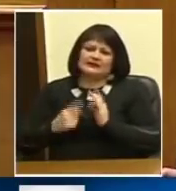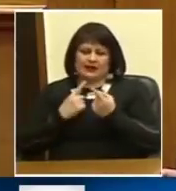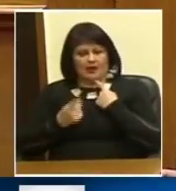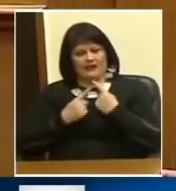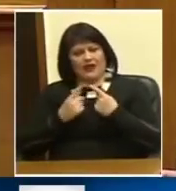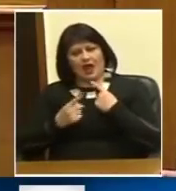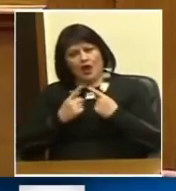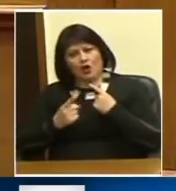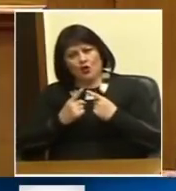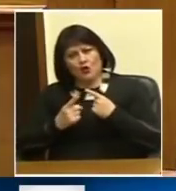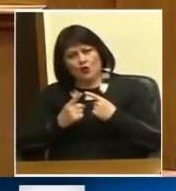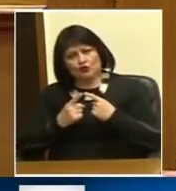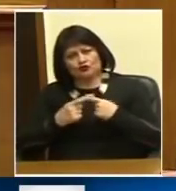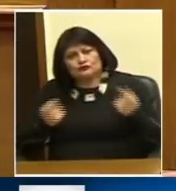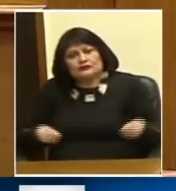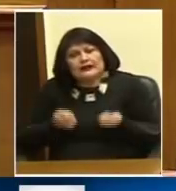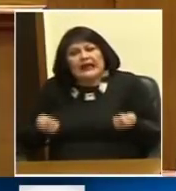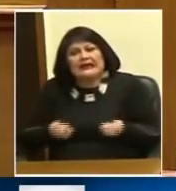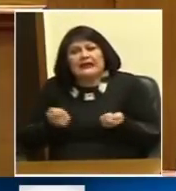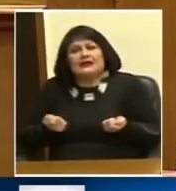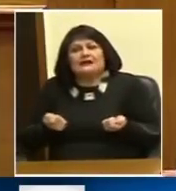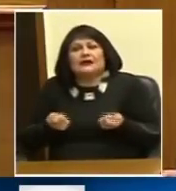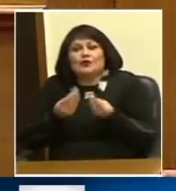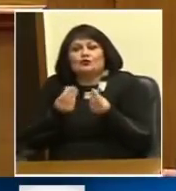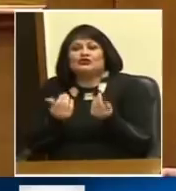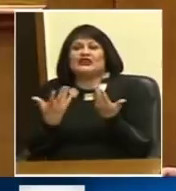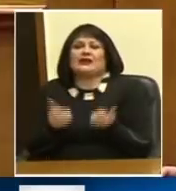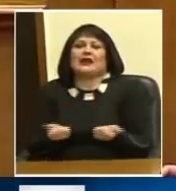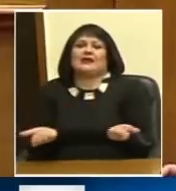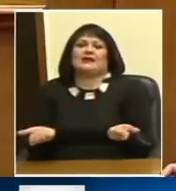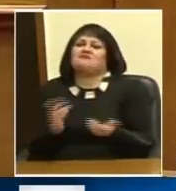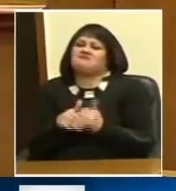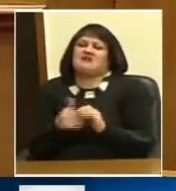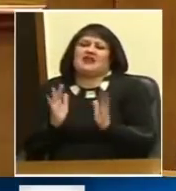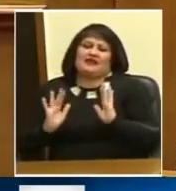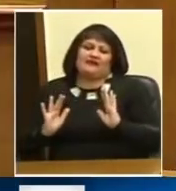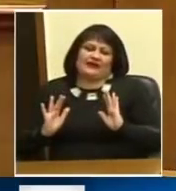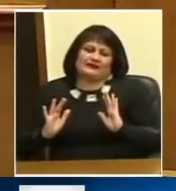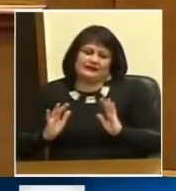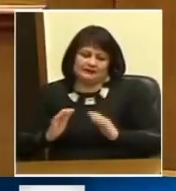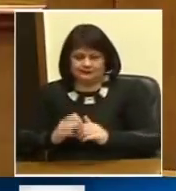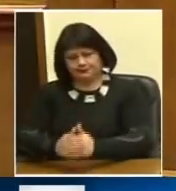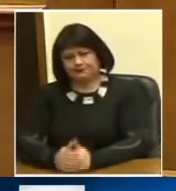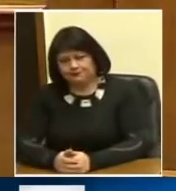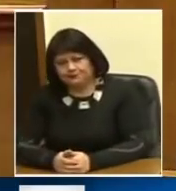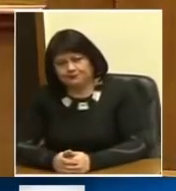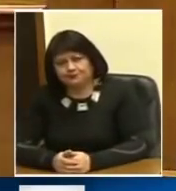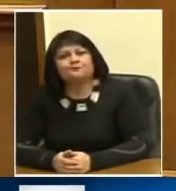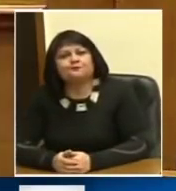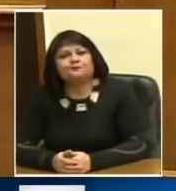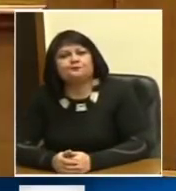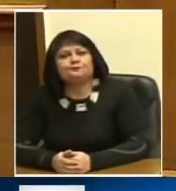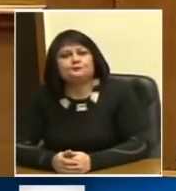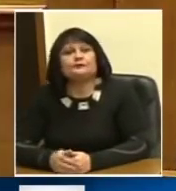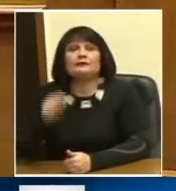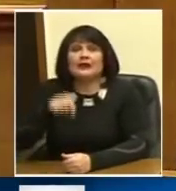που δεξιάγεται να έχει ένα διατάφτα. Στο εντωμεταξύ βρισκόμαστε σε μία